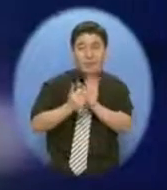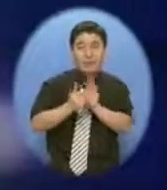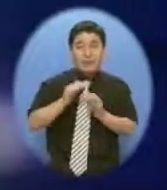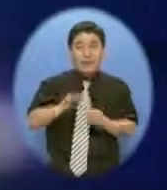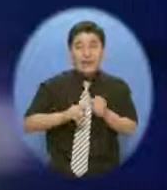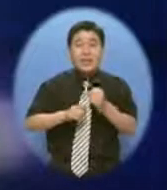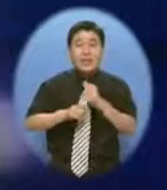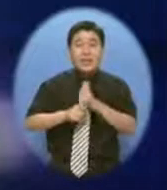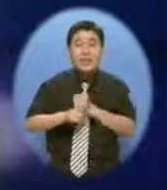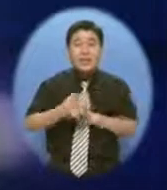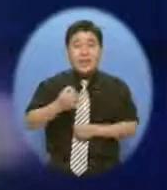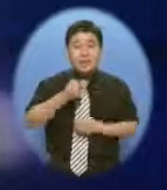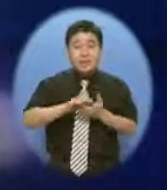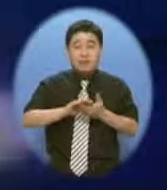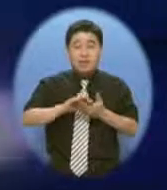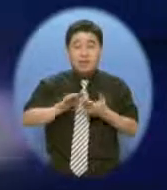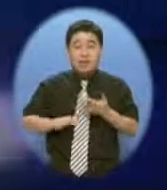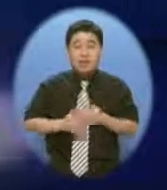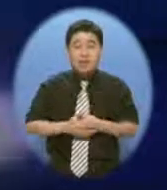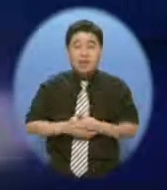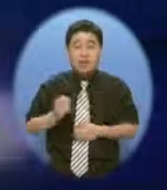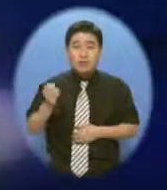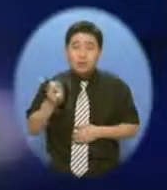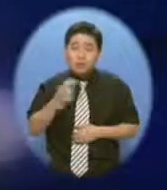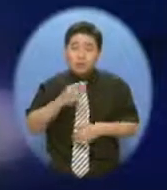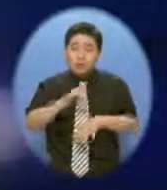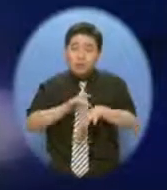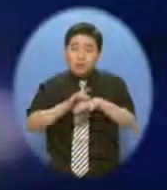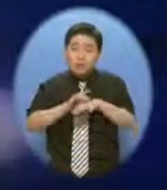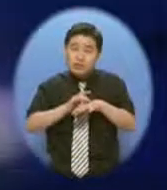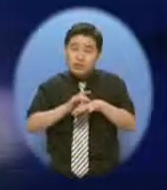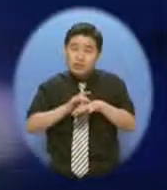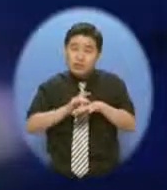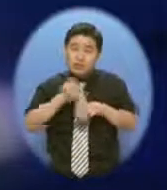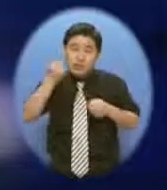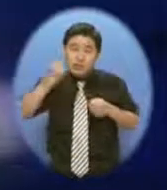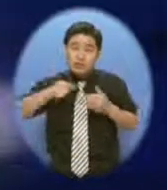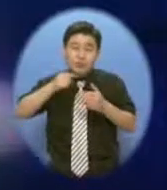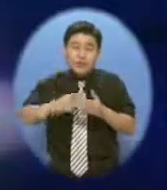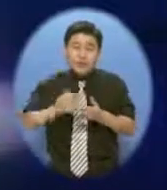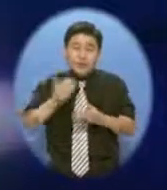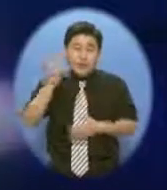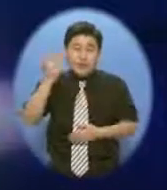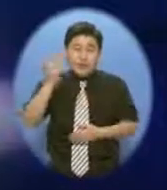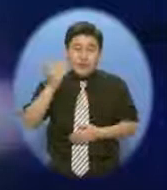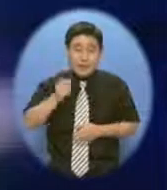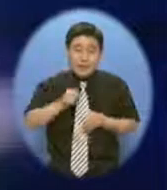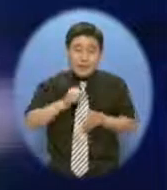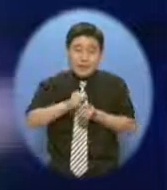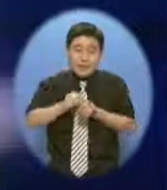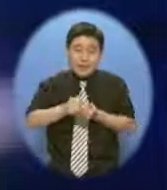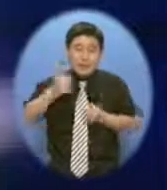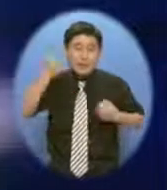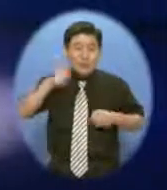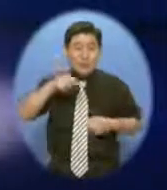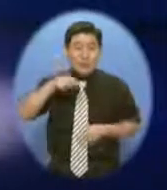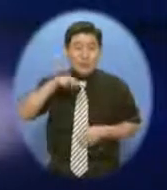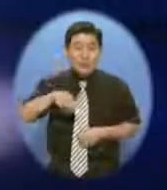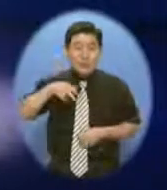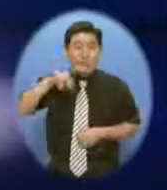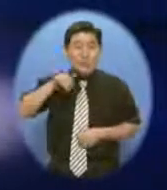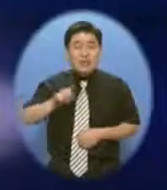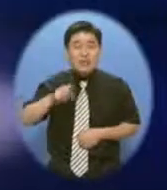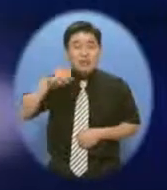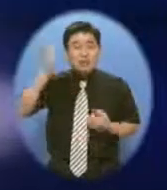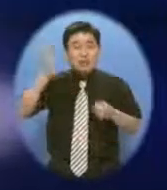있습니다. 그리고 또 무속 춤 중에 하나인 씻김꽃에 들어있는 넋풀이 춤은 넋을 풀어내고